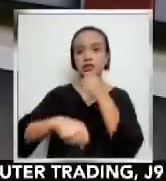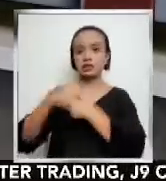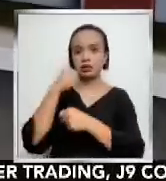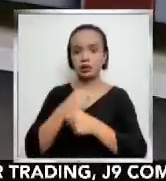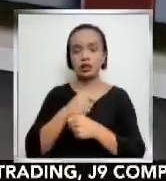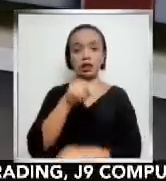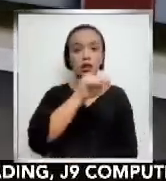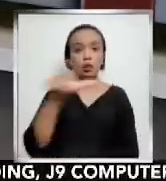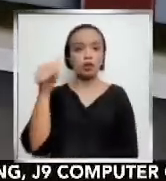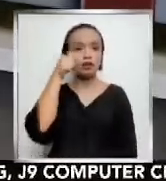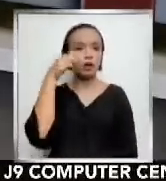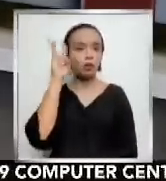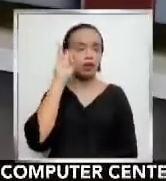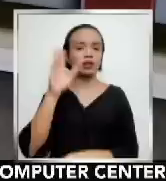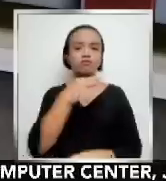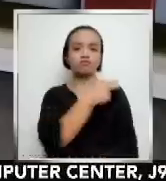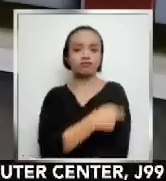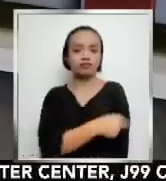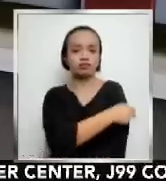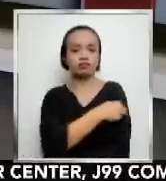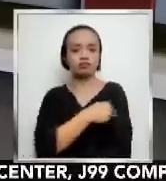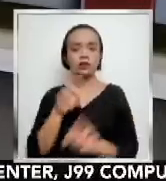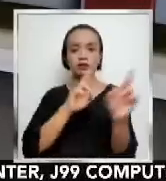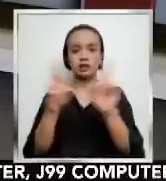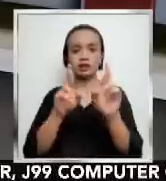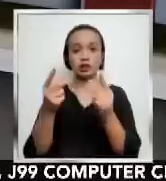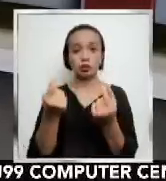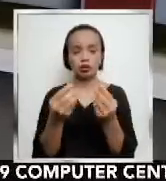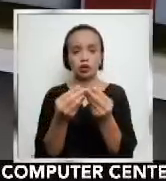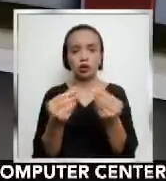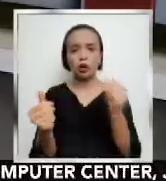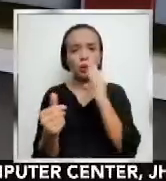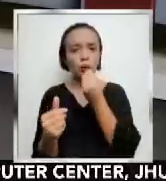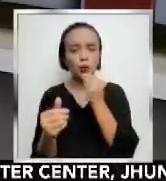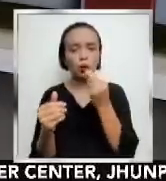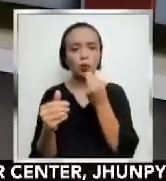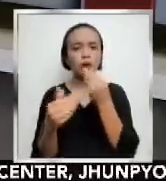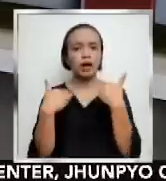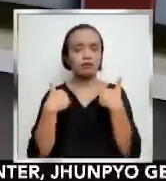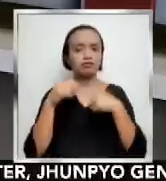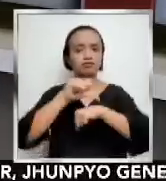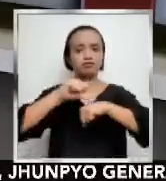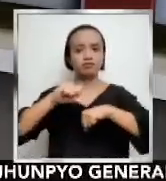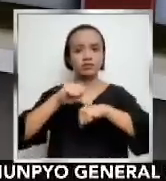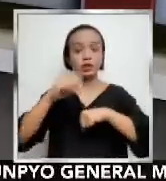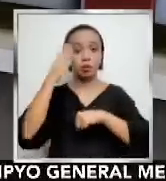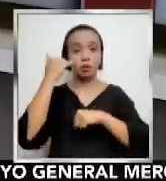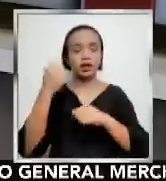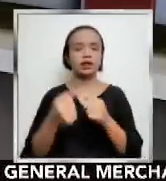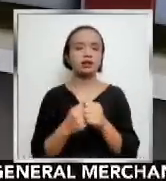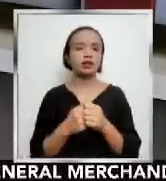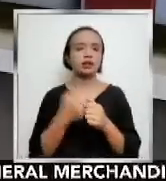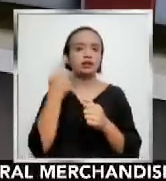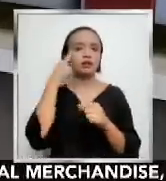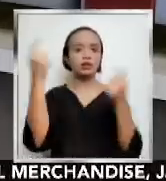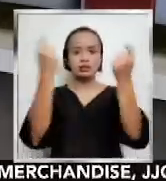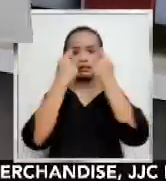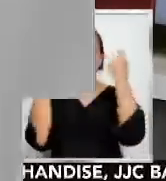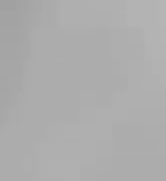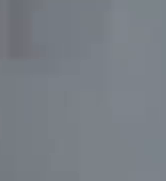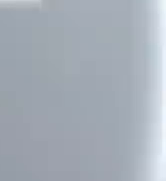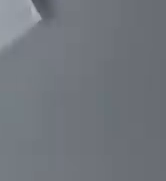ng pampublikong ospital para gamutin ang mga masasaktan dahil sa pagsalubong sa 2023. Yan ang tinutukan ni Chino